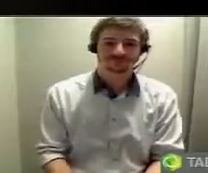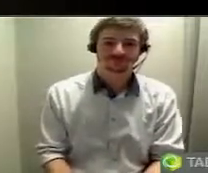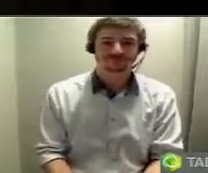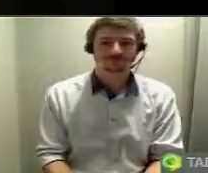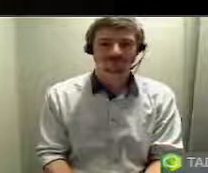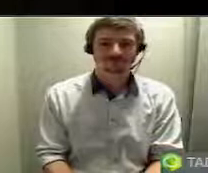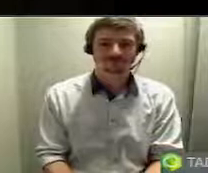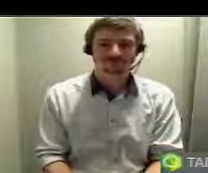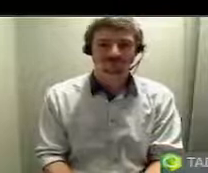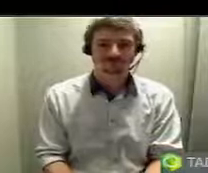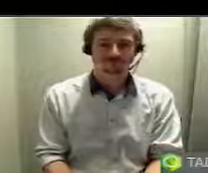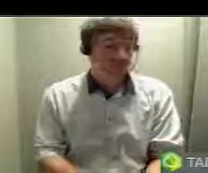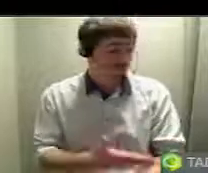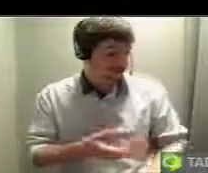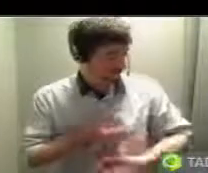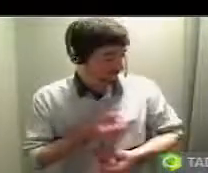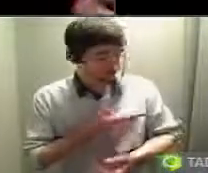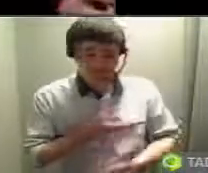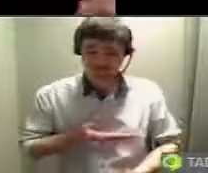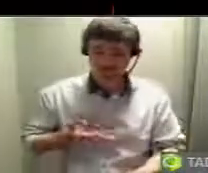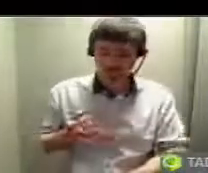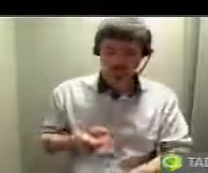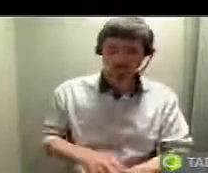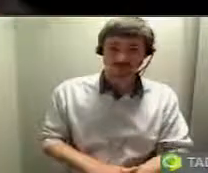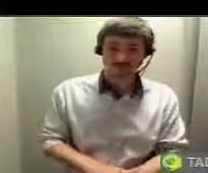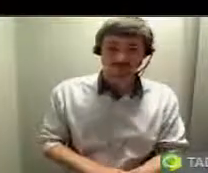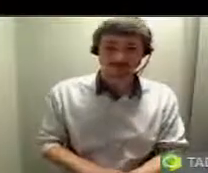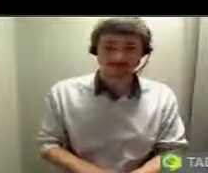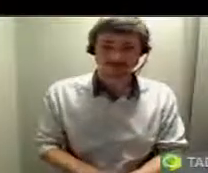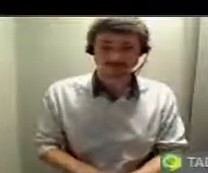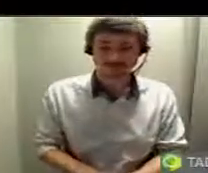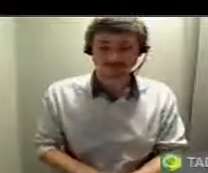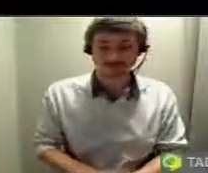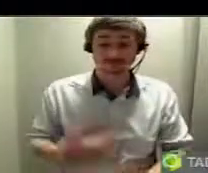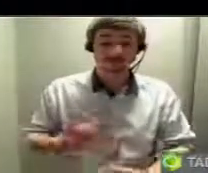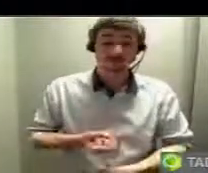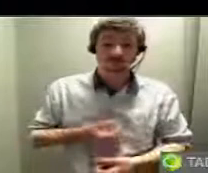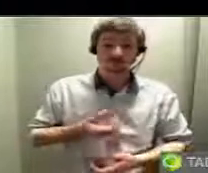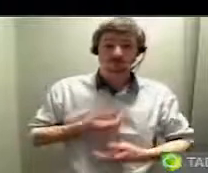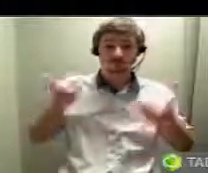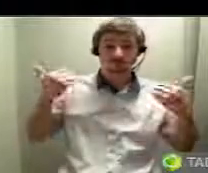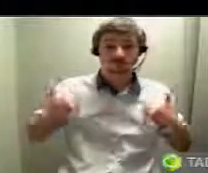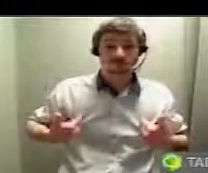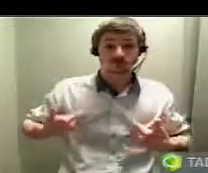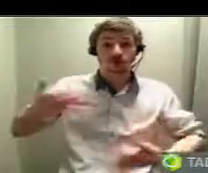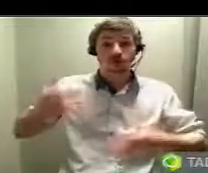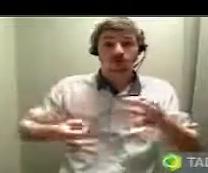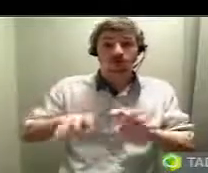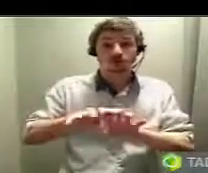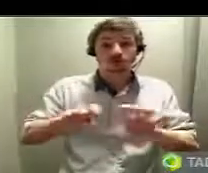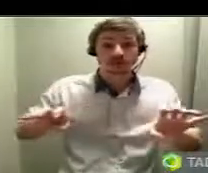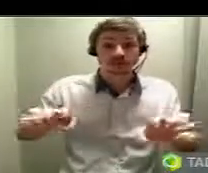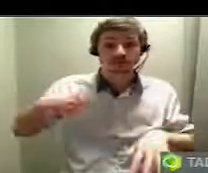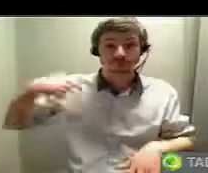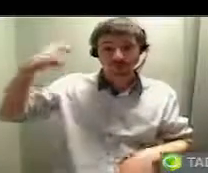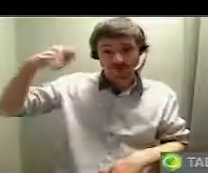petit mot, oui. Un petit mot comme président du jury. Je voudrais dire un petit mot sur la date, un petit mot sur